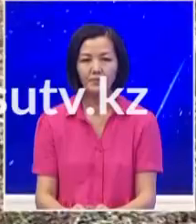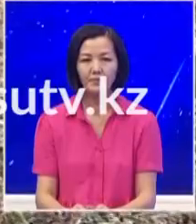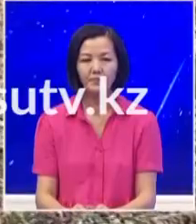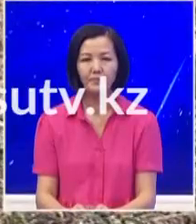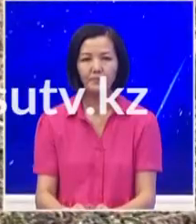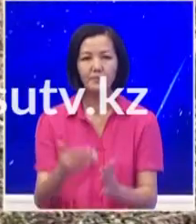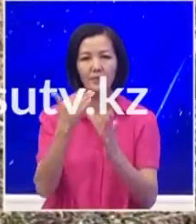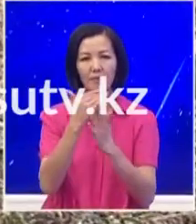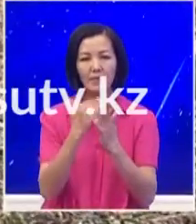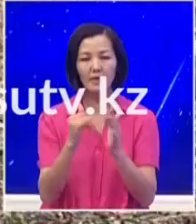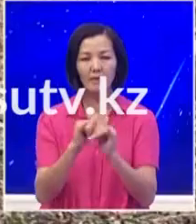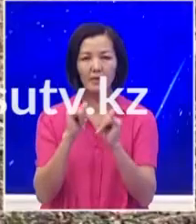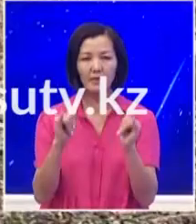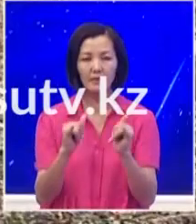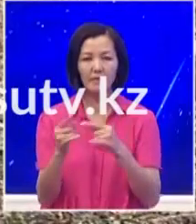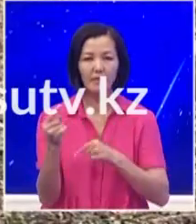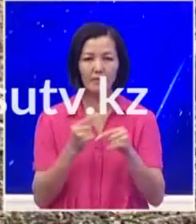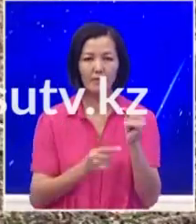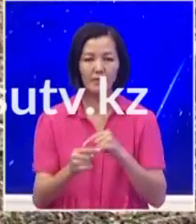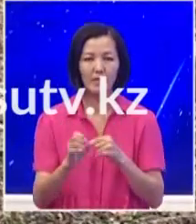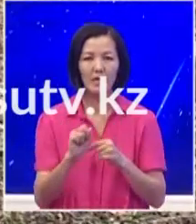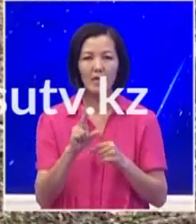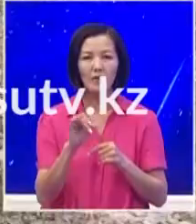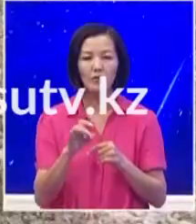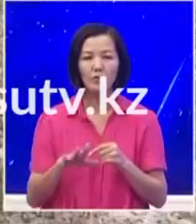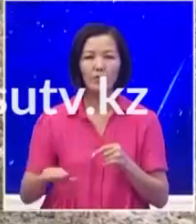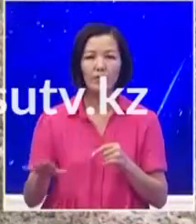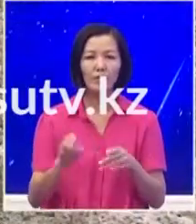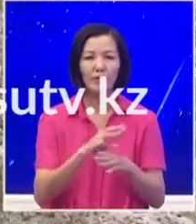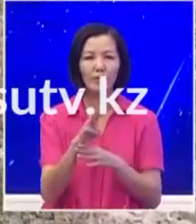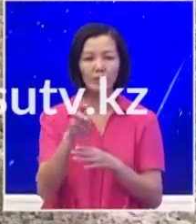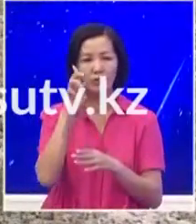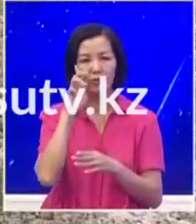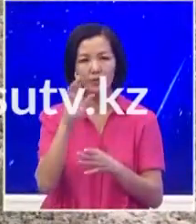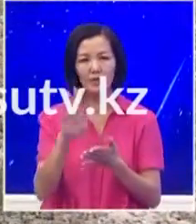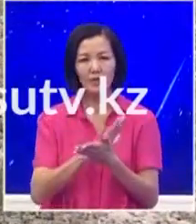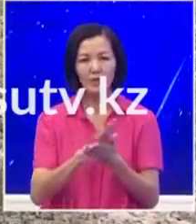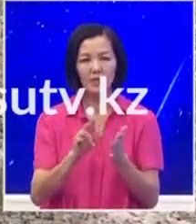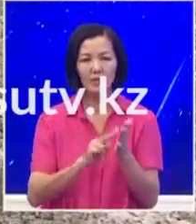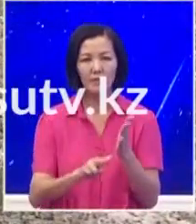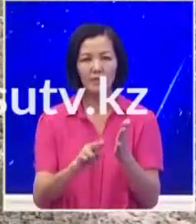По программе развития бизнеса в этом году в Аксузском районе планируется обеспечить государственными грантами 70 предпринимателей.